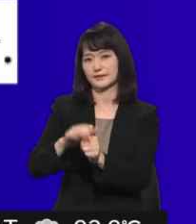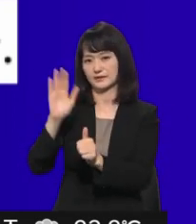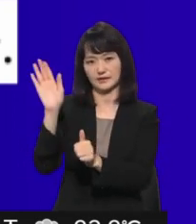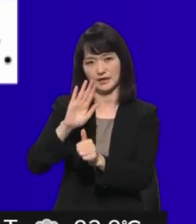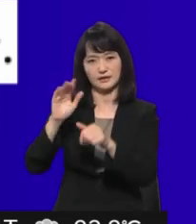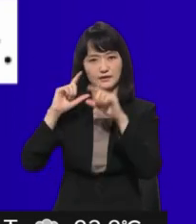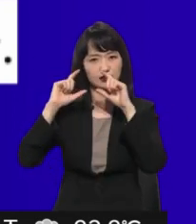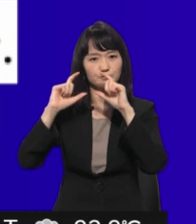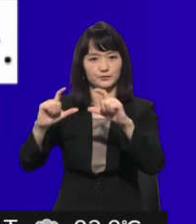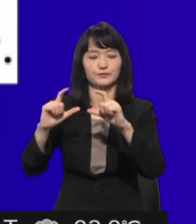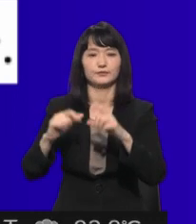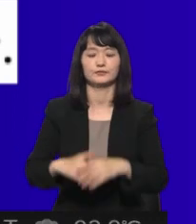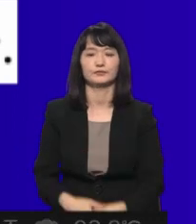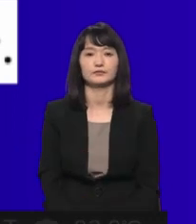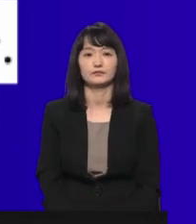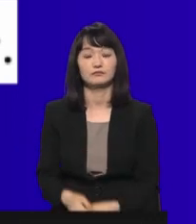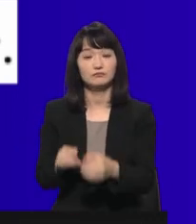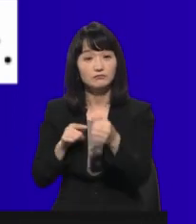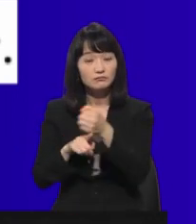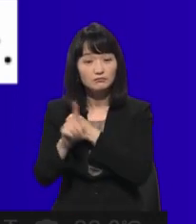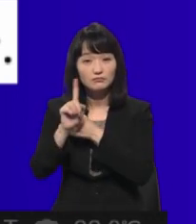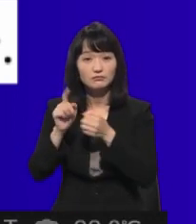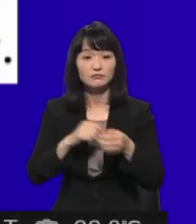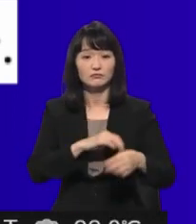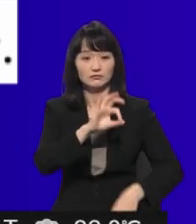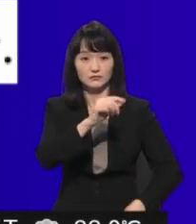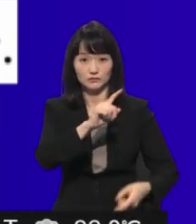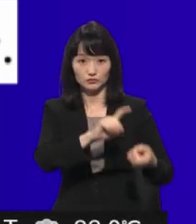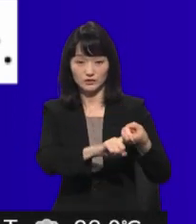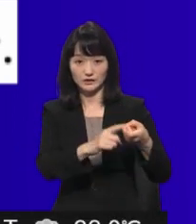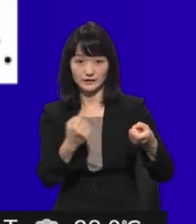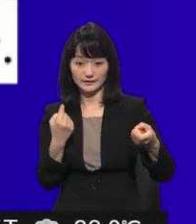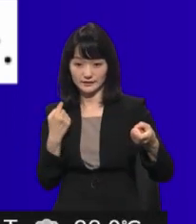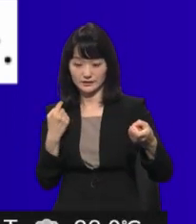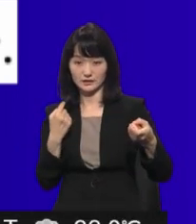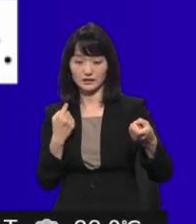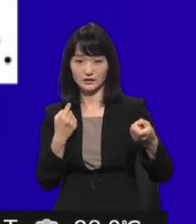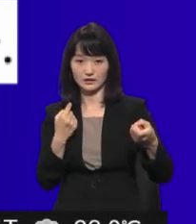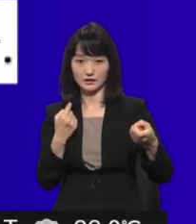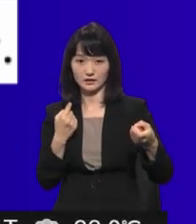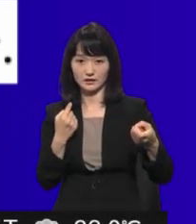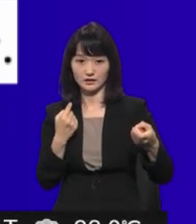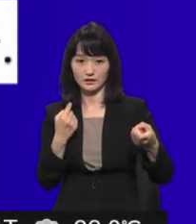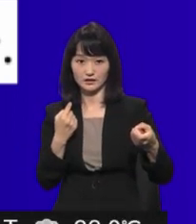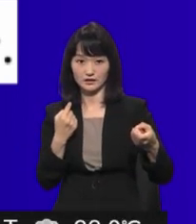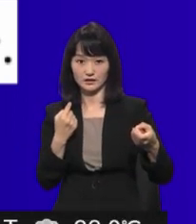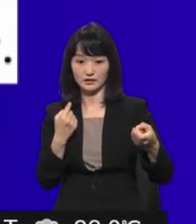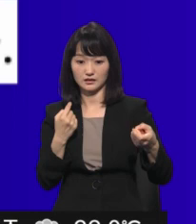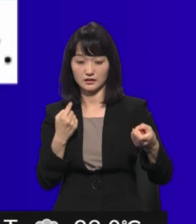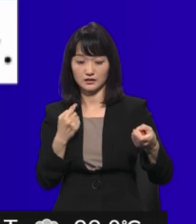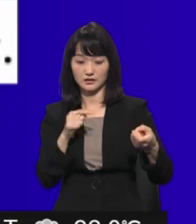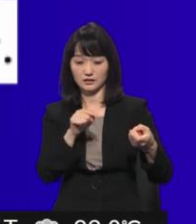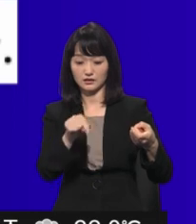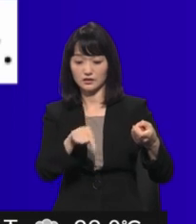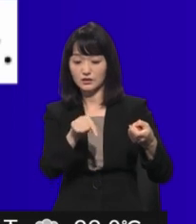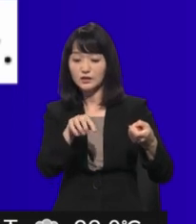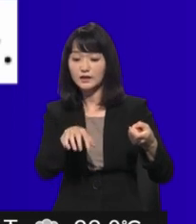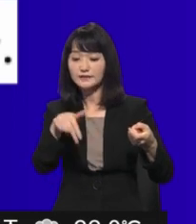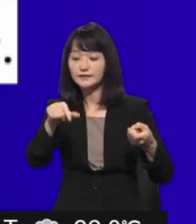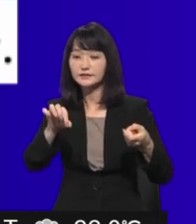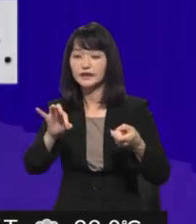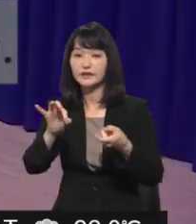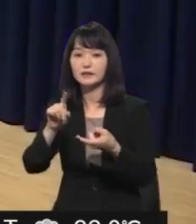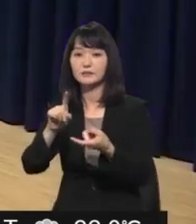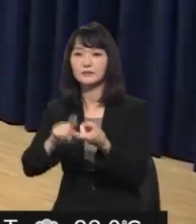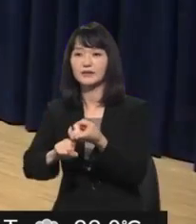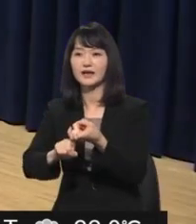알아보겠습니다 이 말은 이런가요 4권이 뒤에 있고 그 유즈넷 관중에게 또 장애 관으로 도 자기 권에 본체 줘 몇 분